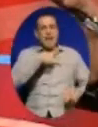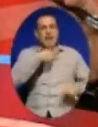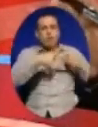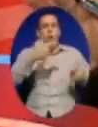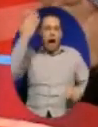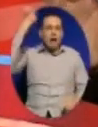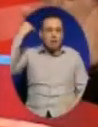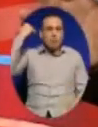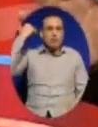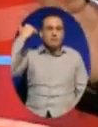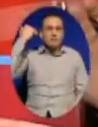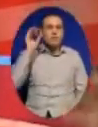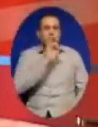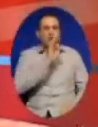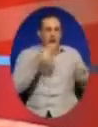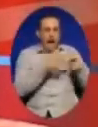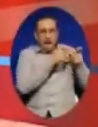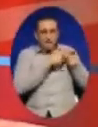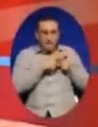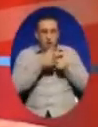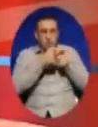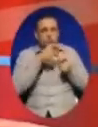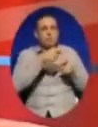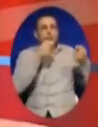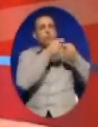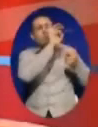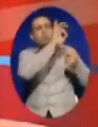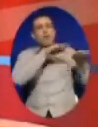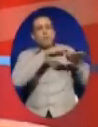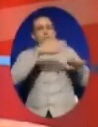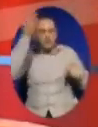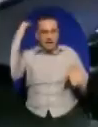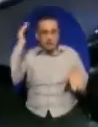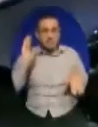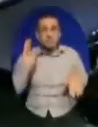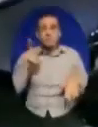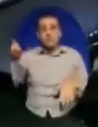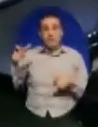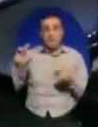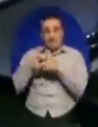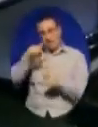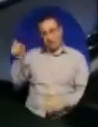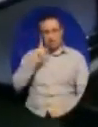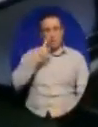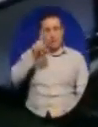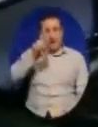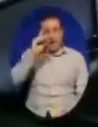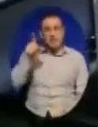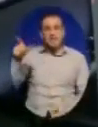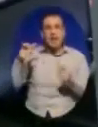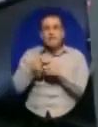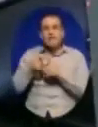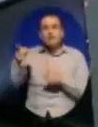לו, של, של, של חברות שבעצם הן קשורות לממסד. אמת. נכון? ורד זה חברות שיותר